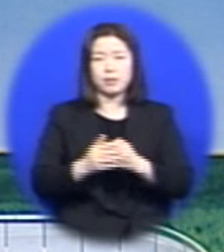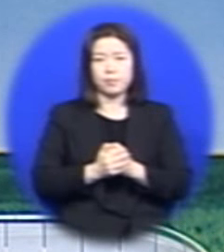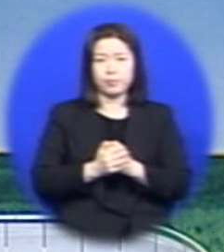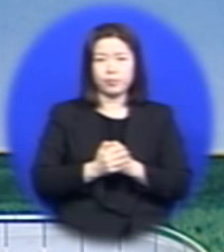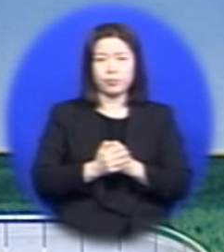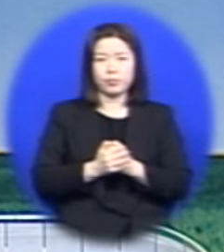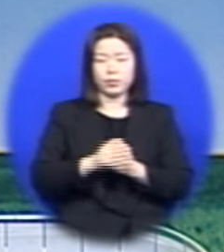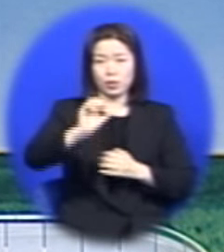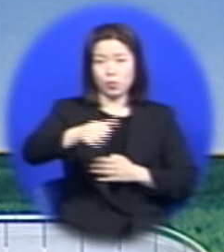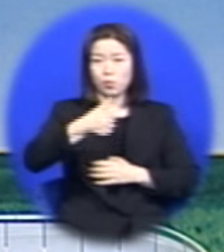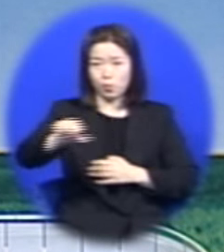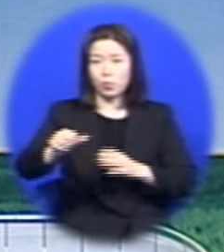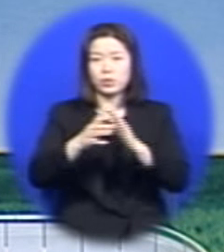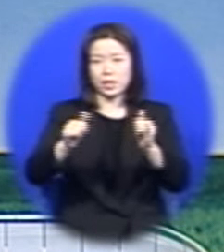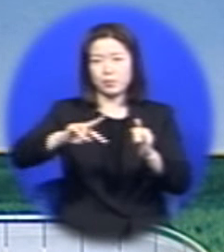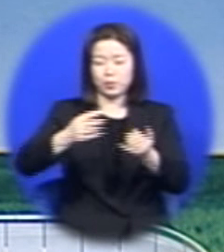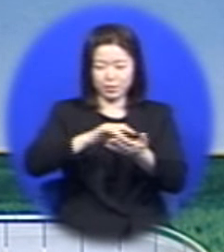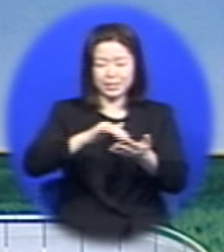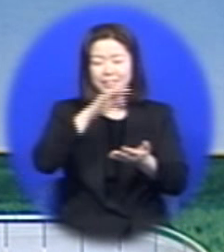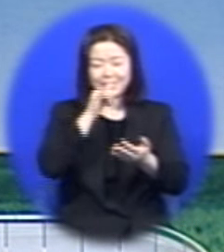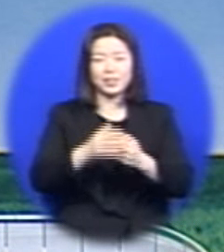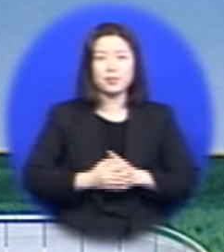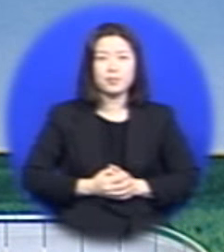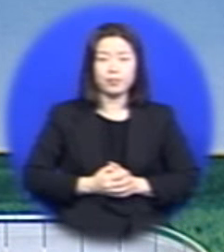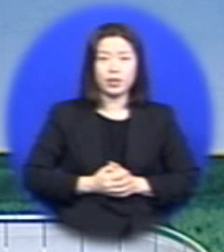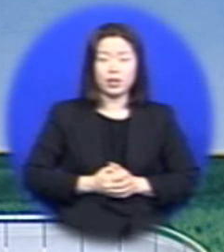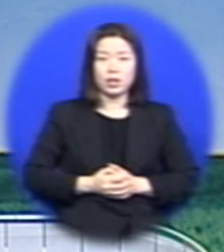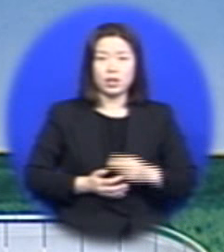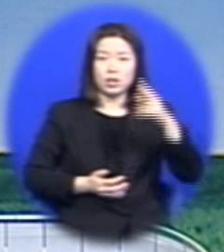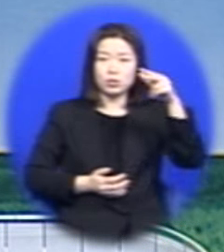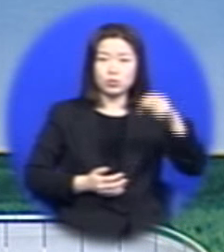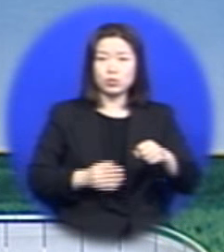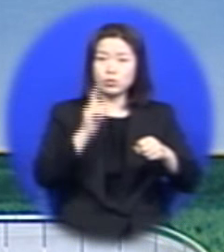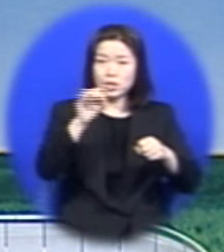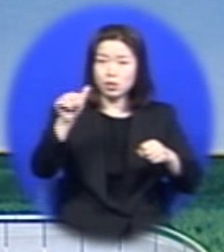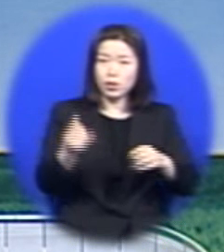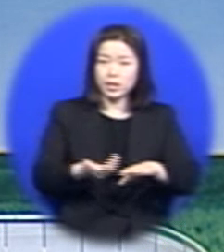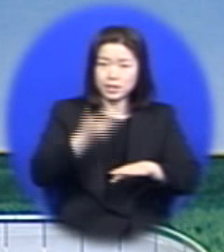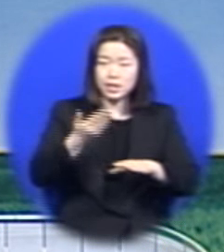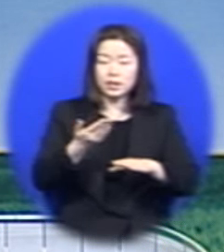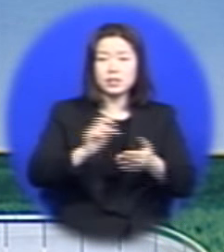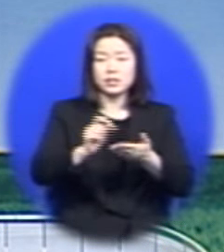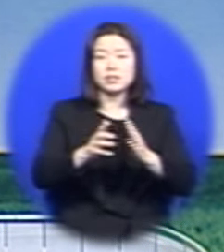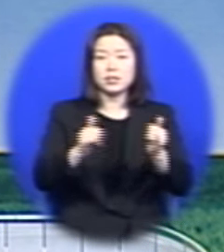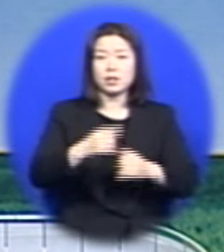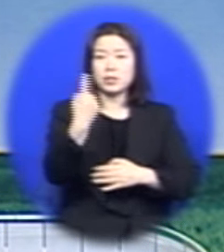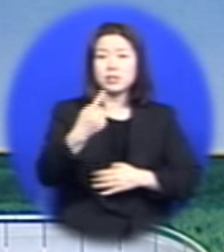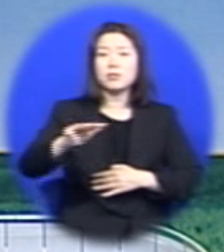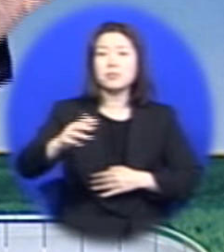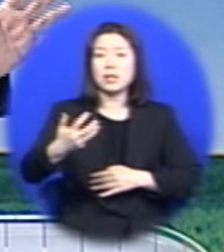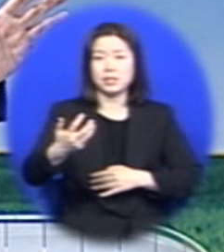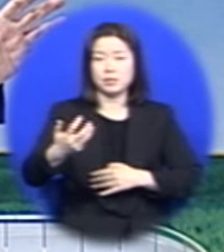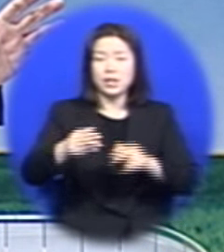505명이에요. 5명까지도 계산했네. 네. 주 1회 이상 영성일기 쓰시는 분은 1080명이에요.